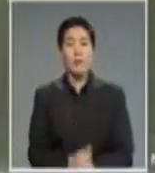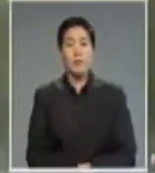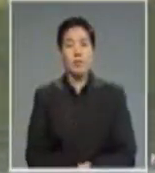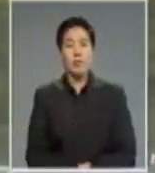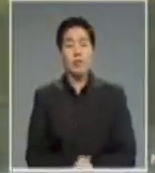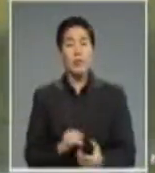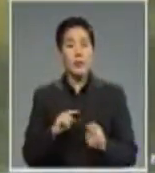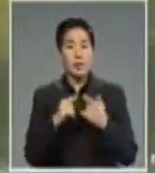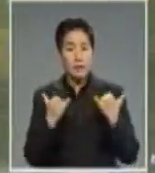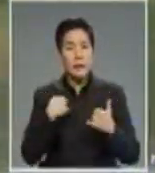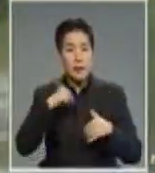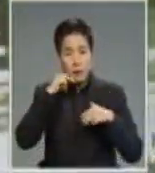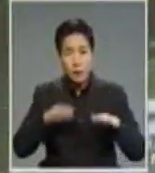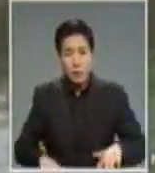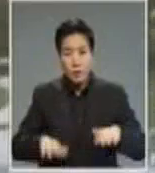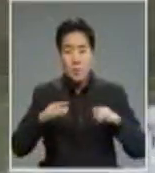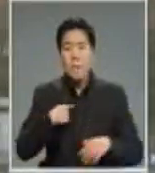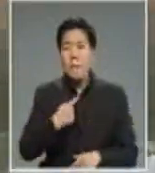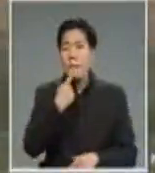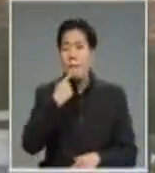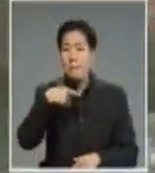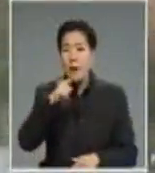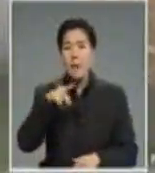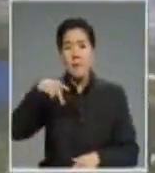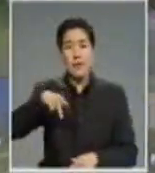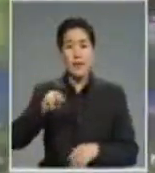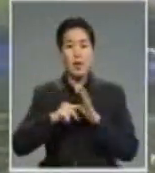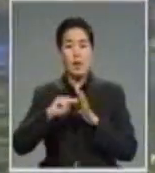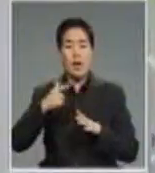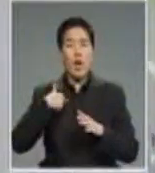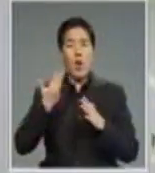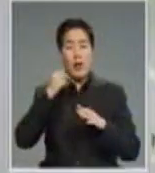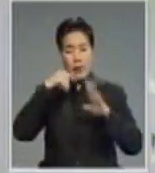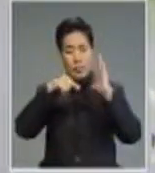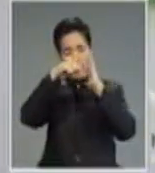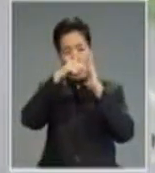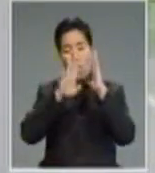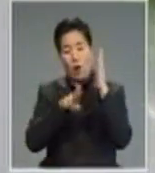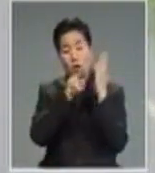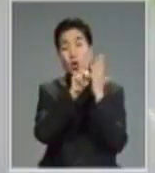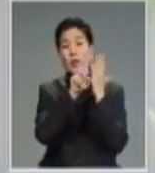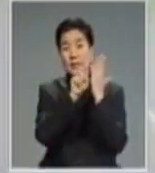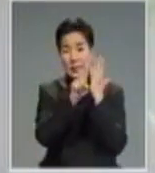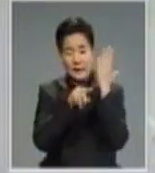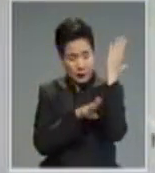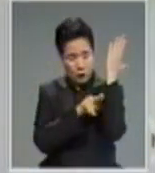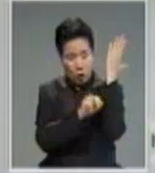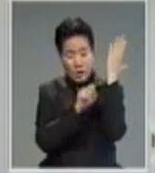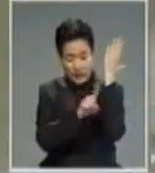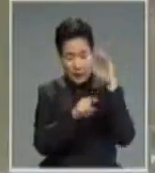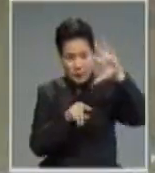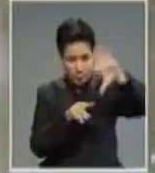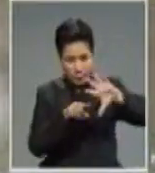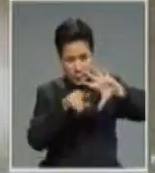ส่วนสถานการณ์น้ำท่วมในอำเภอปากพนังซึ่งเป็นพื้นที่รองรับน้ำจากทางตอนบนของจังหวัดนครศรีธรรมราชและเป็นพื้นที่ท้ายน้ำ